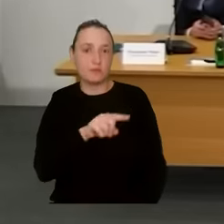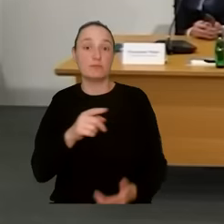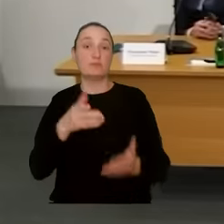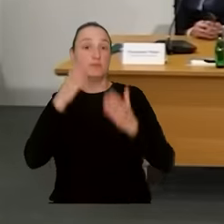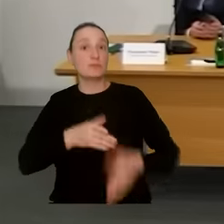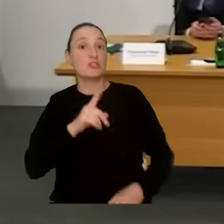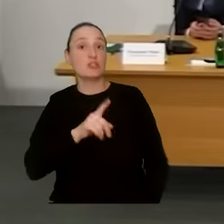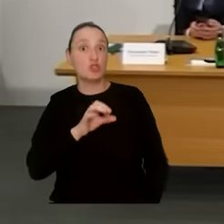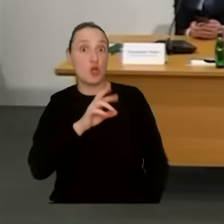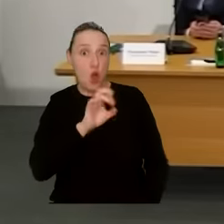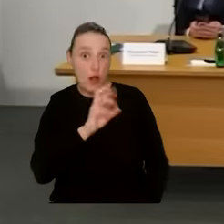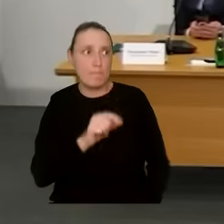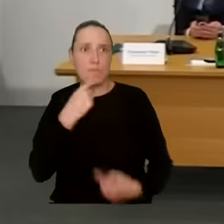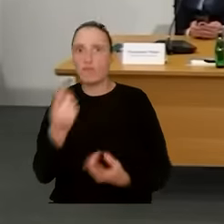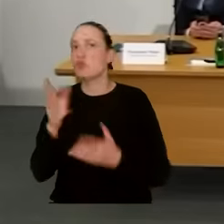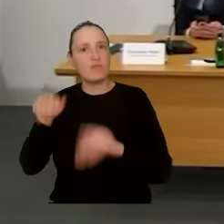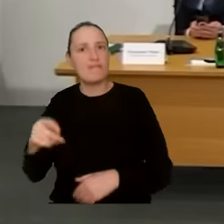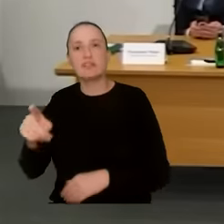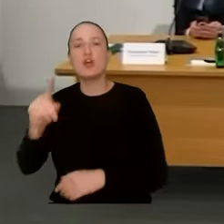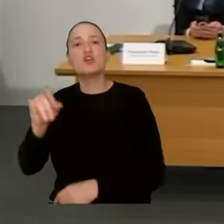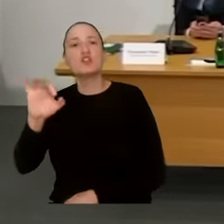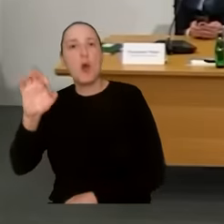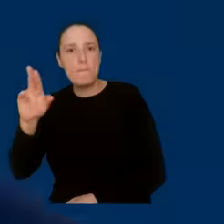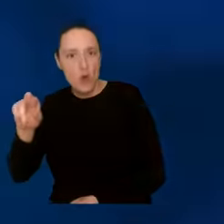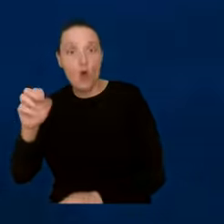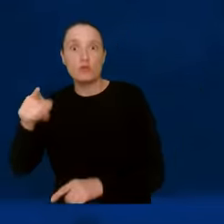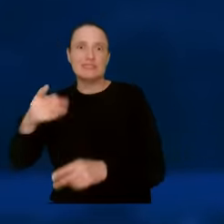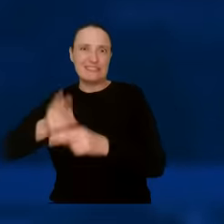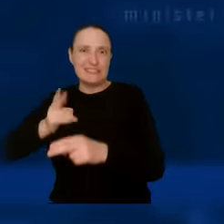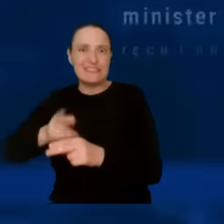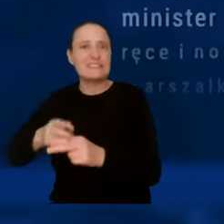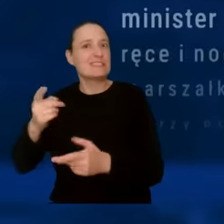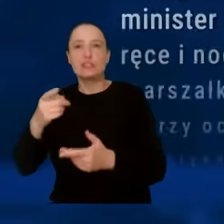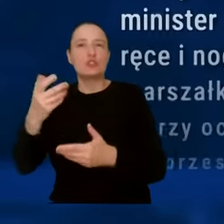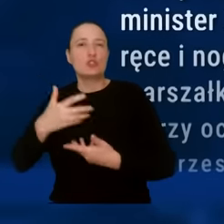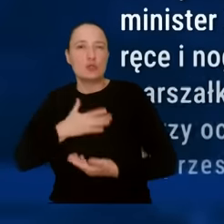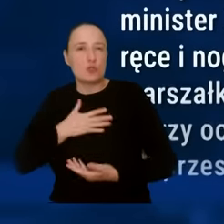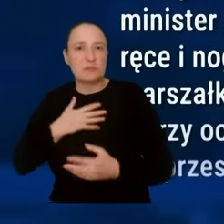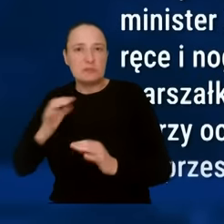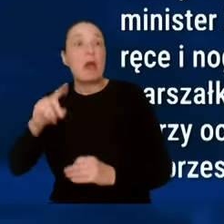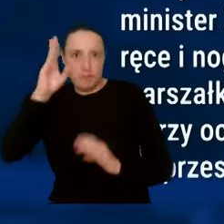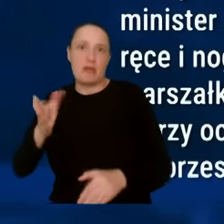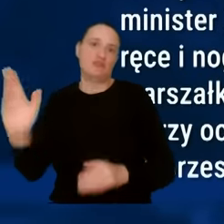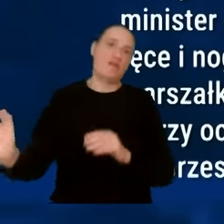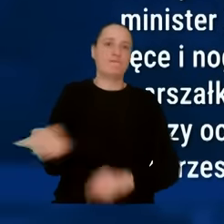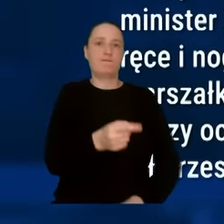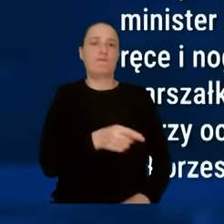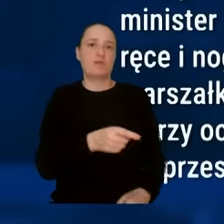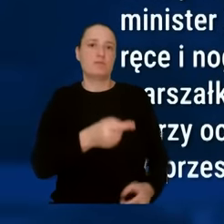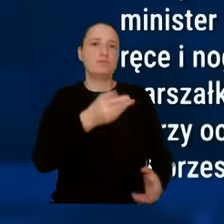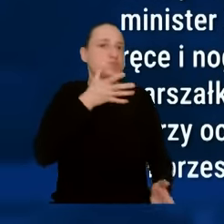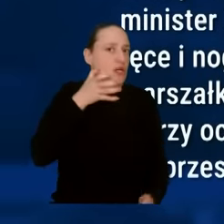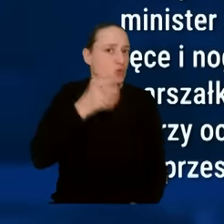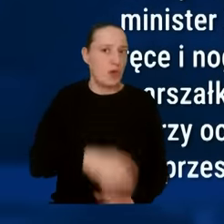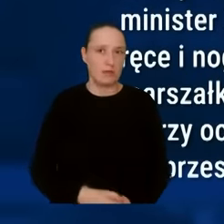Zbigniew Ziobro pomimo złego stanu zdrowia w najbliższym czasie zostanie wezwany na przesłuchanie. Domaganie się przez panią poseł Srokę przesłuchania